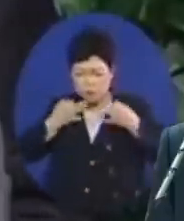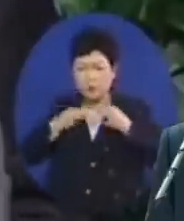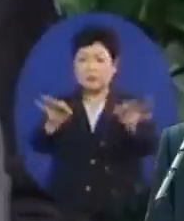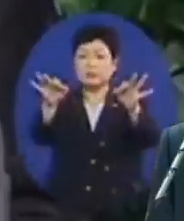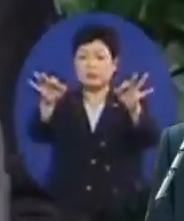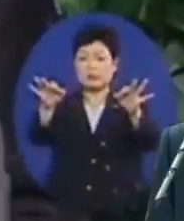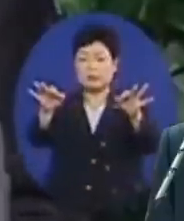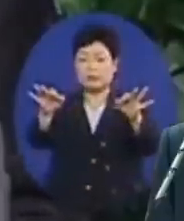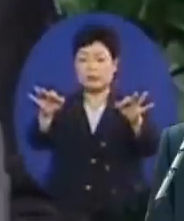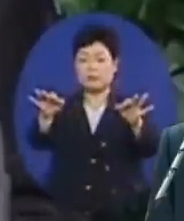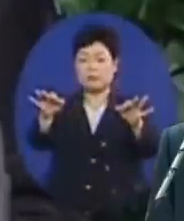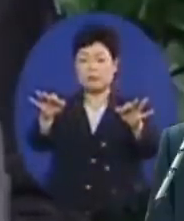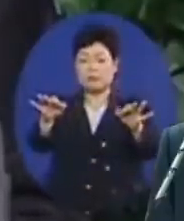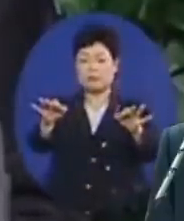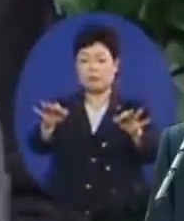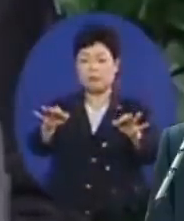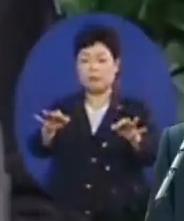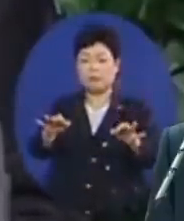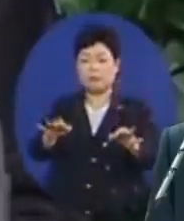지르며